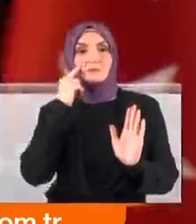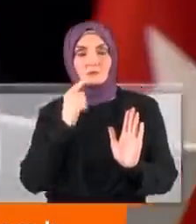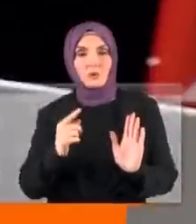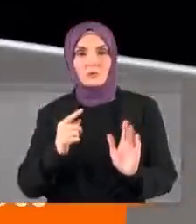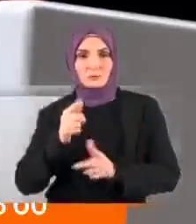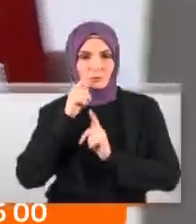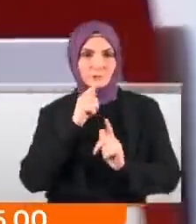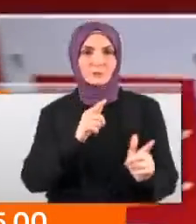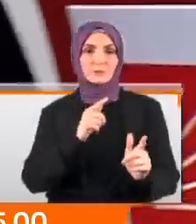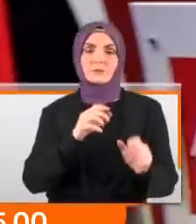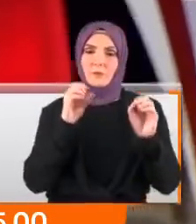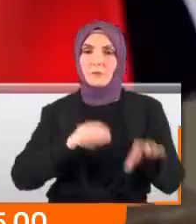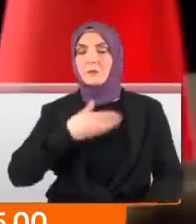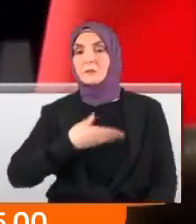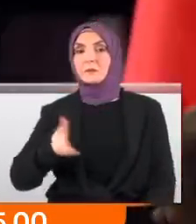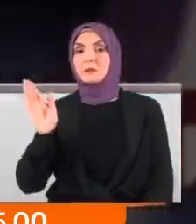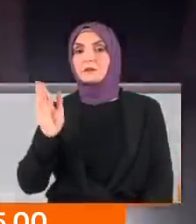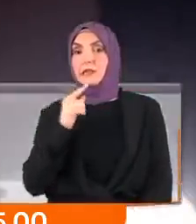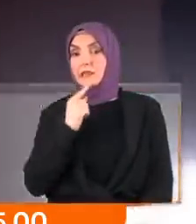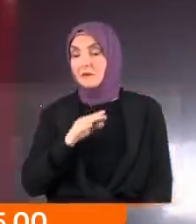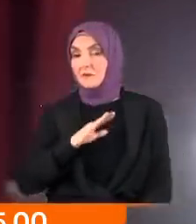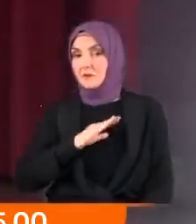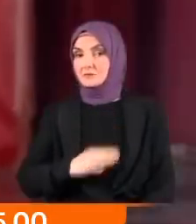terk ettiği iddia edildi.